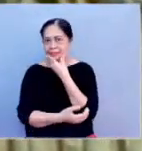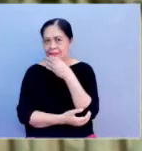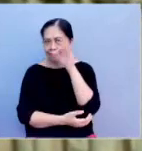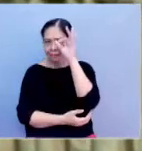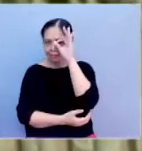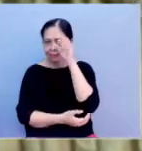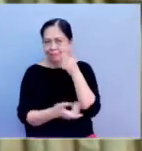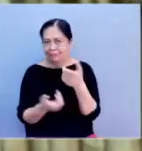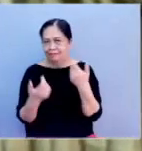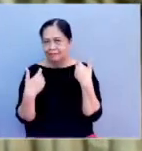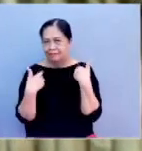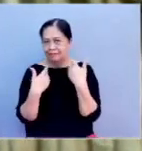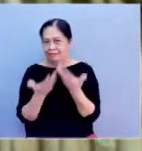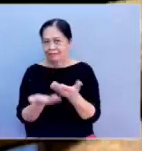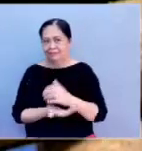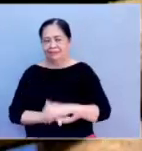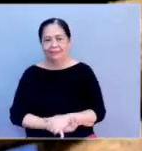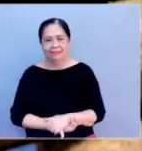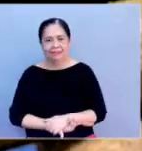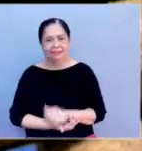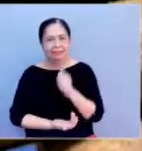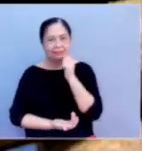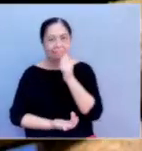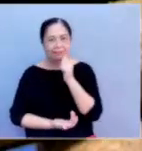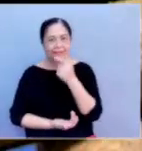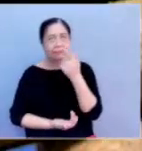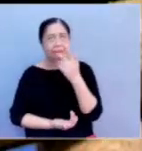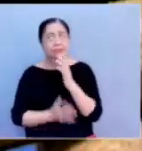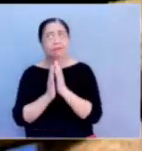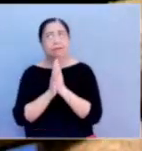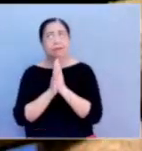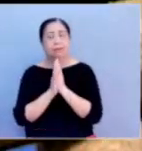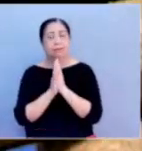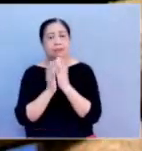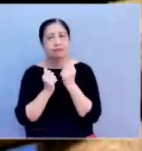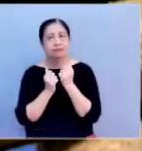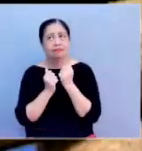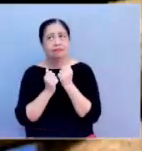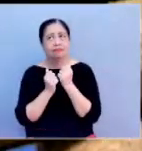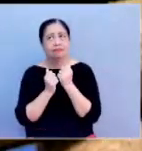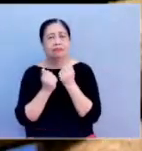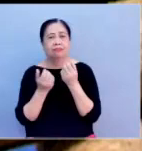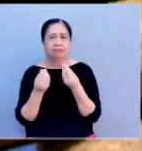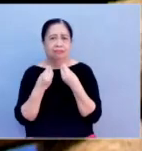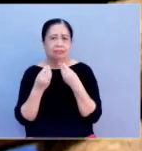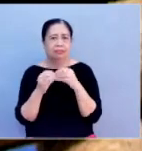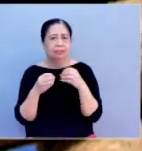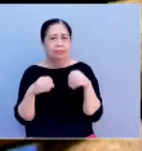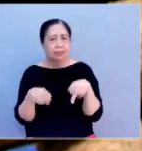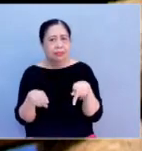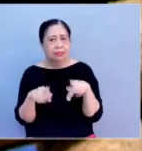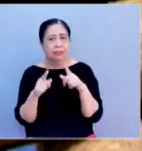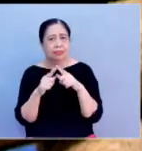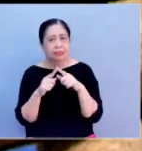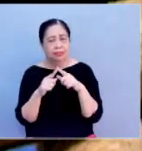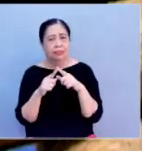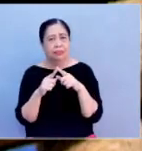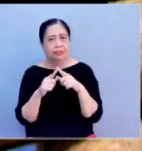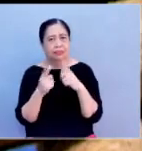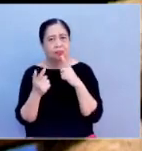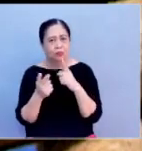kaya si Zedric. Lagi ako naglalambing sa Diyos na Lord, sana dumating na pagbigyan mo ako na magkaroon ng footwear ng stall sa